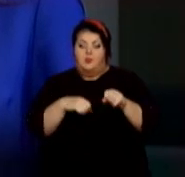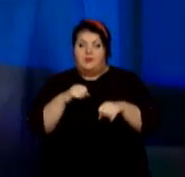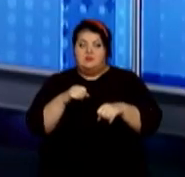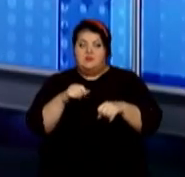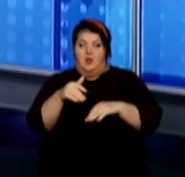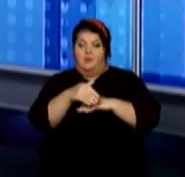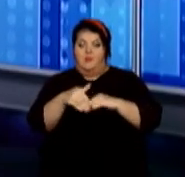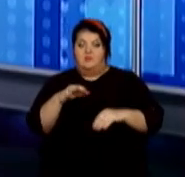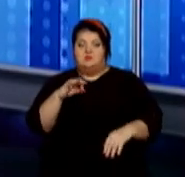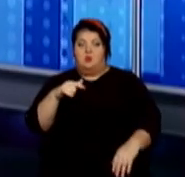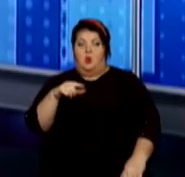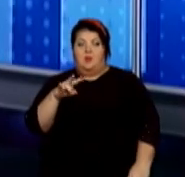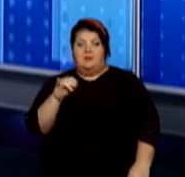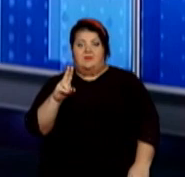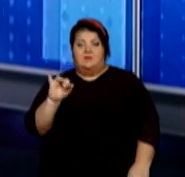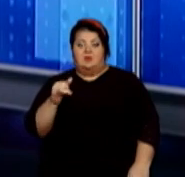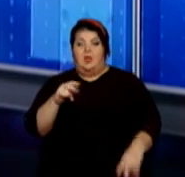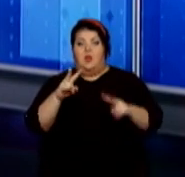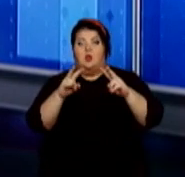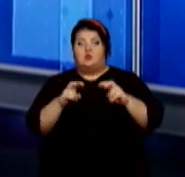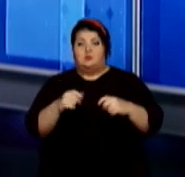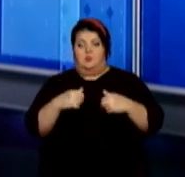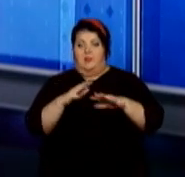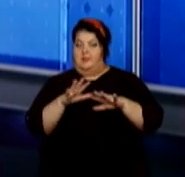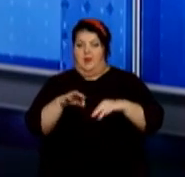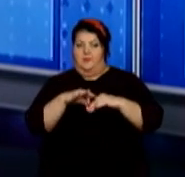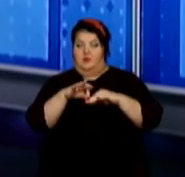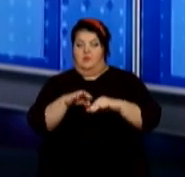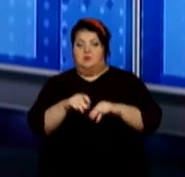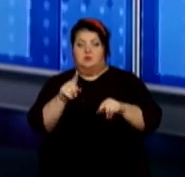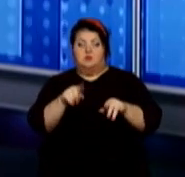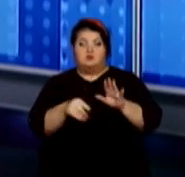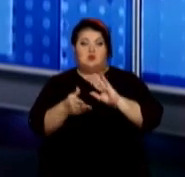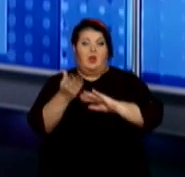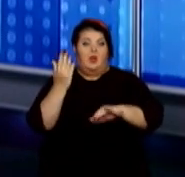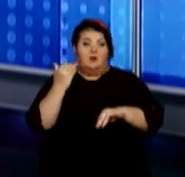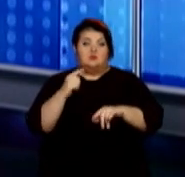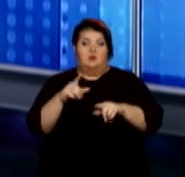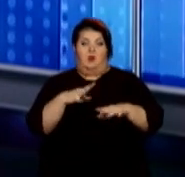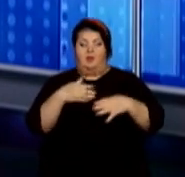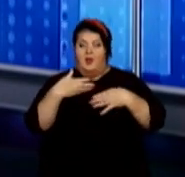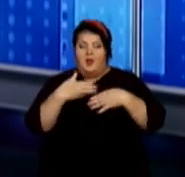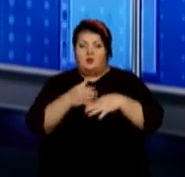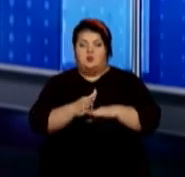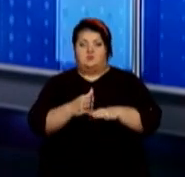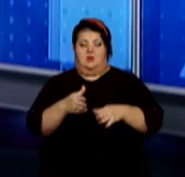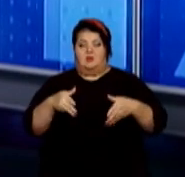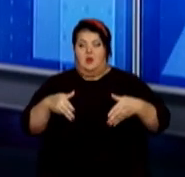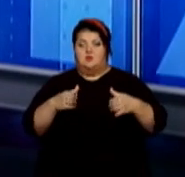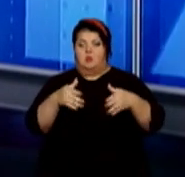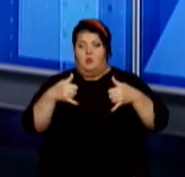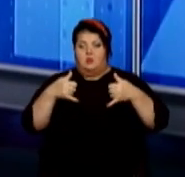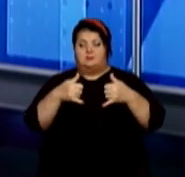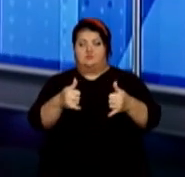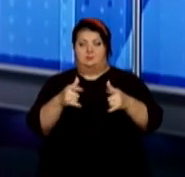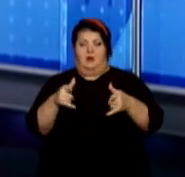вулиці Огнівській, скажімо так, дослідження ми не проводили, тому що раніше ця ж вулиця взагалі була розбита, дорожнє покриття було розбите, а тротуару